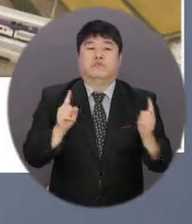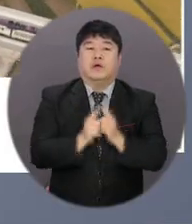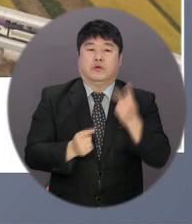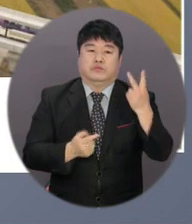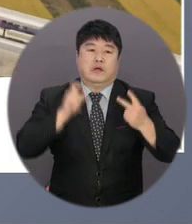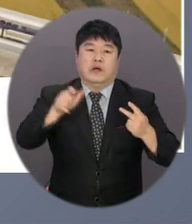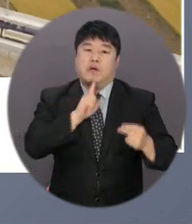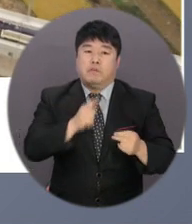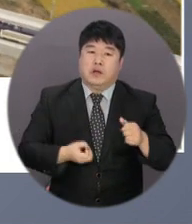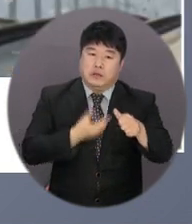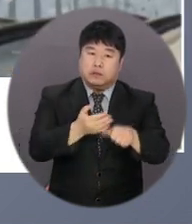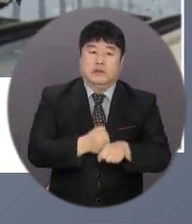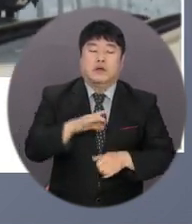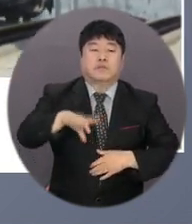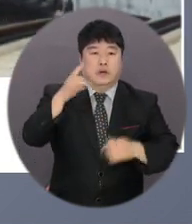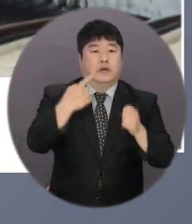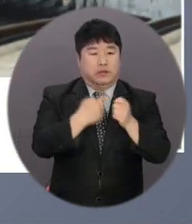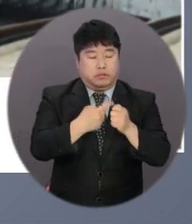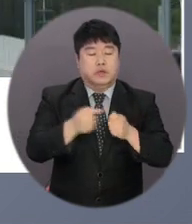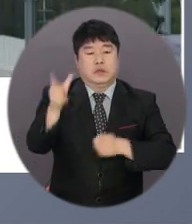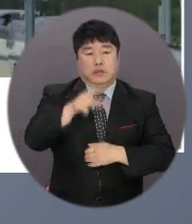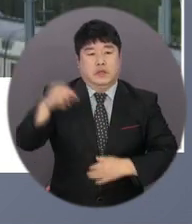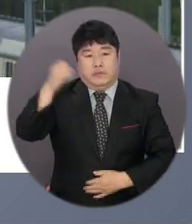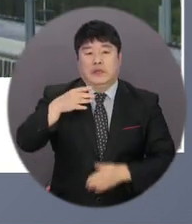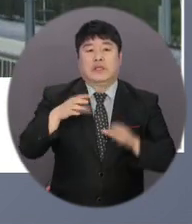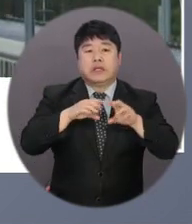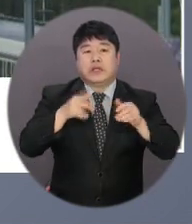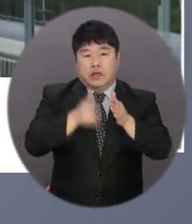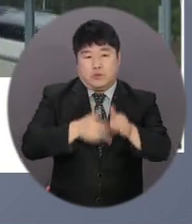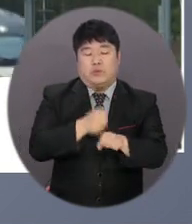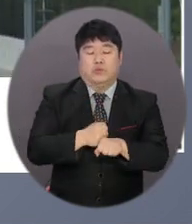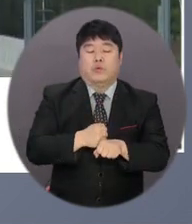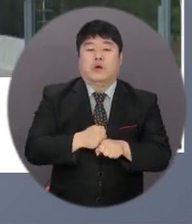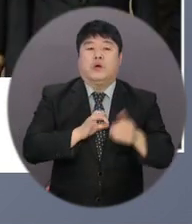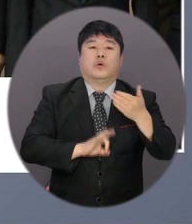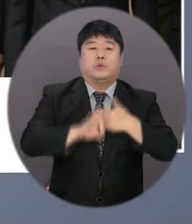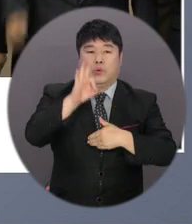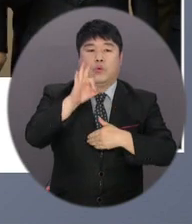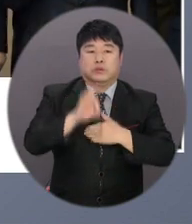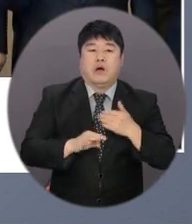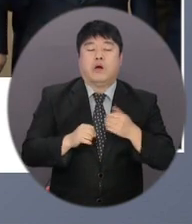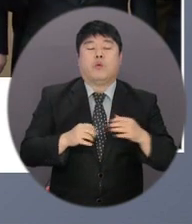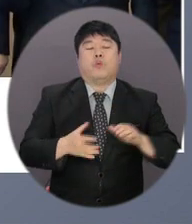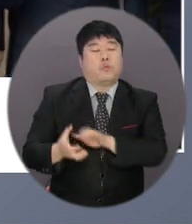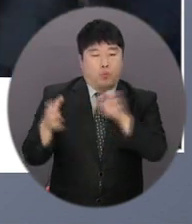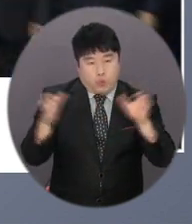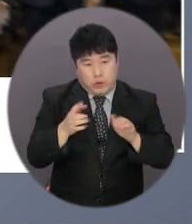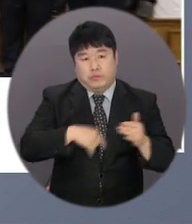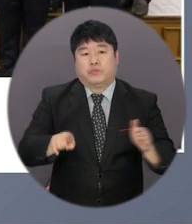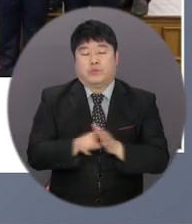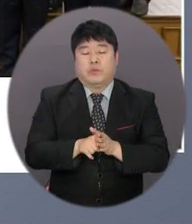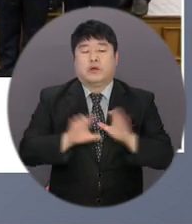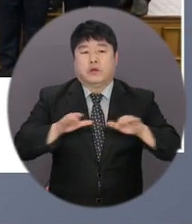강조를 했습니다. 네. 아, 우선 첫 번째는 달빛 내륙철도는 동서하합을 통한 국민 통합 그리고